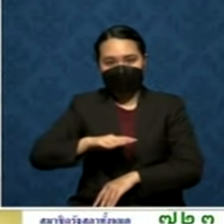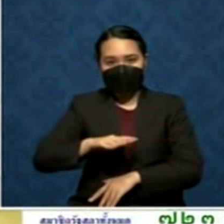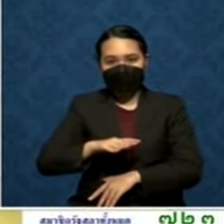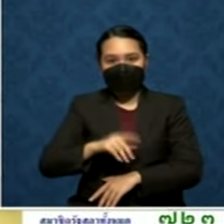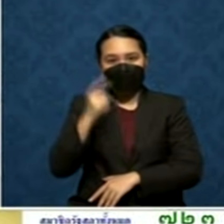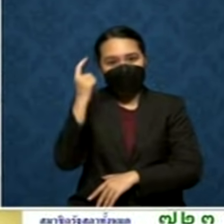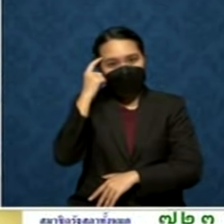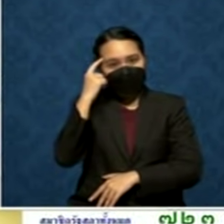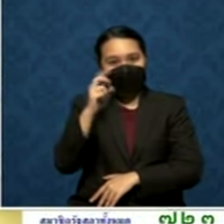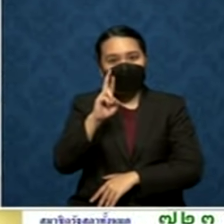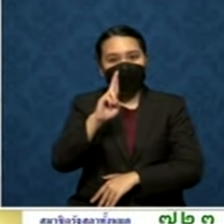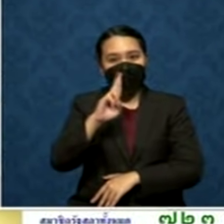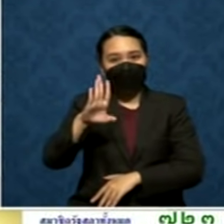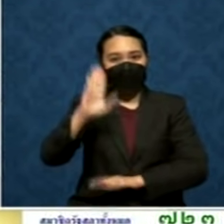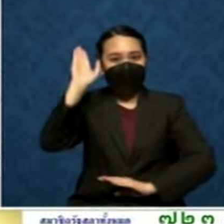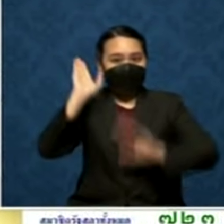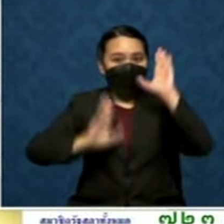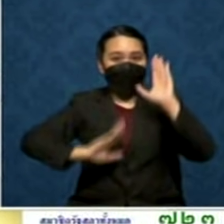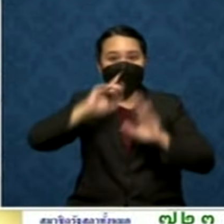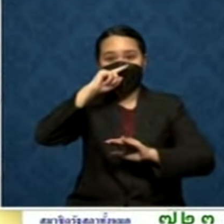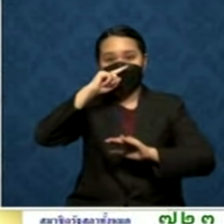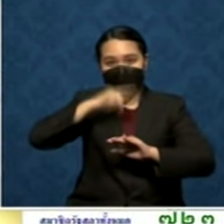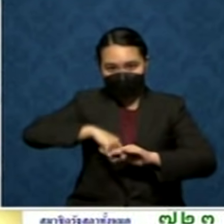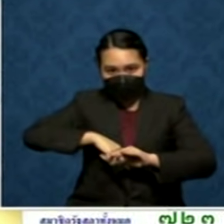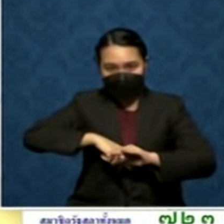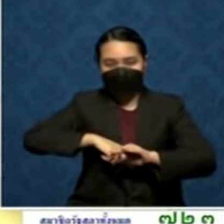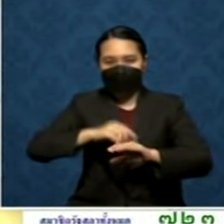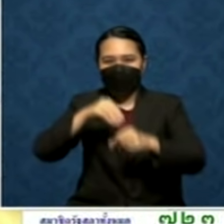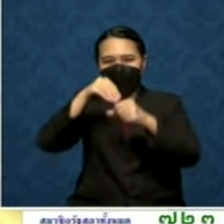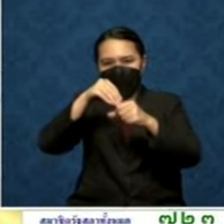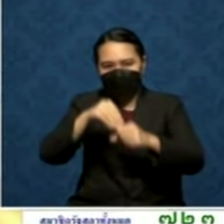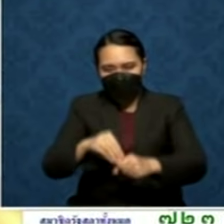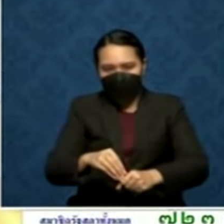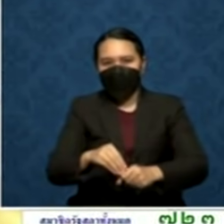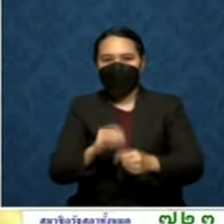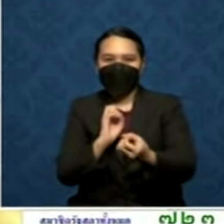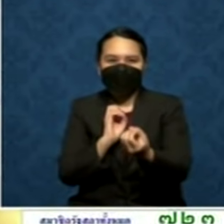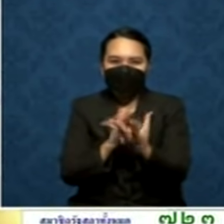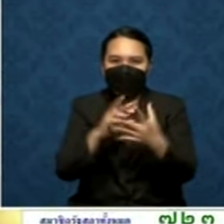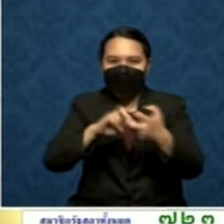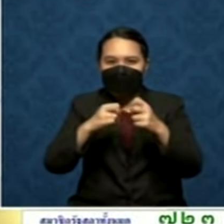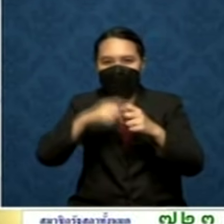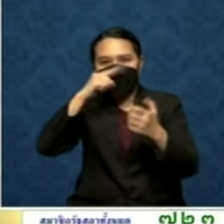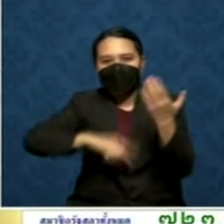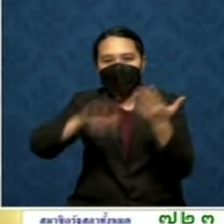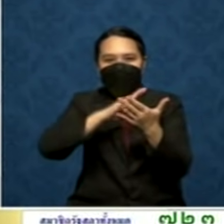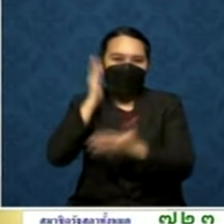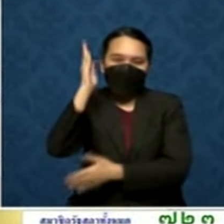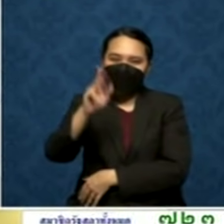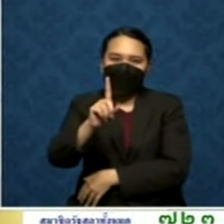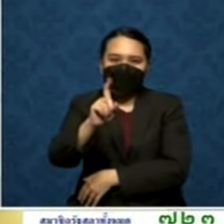ระบอบประชาธิปไตยแบบไทยๆที่ฉุดรั้งและกัดกินสังคมไทยต่อไปได้เพราะเราไม่เหลือเวลา